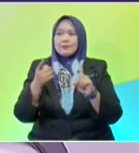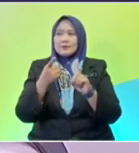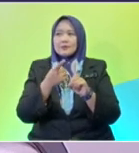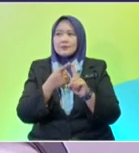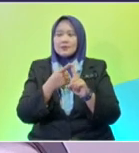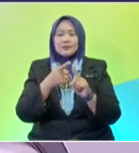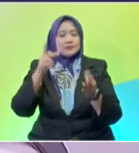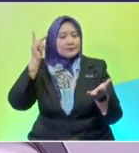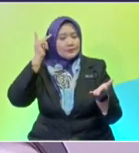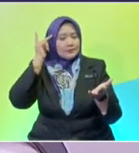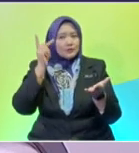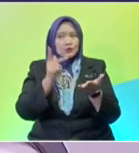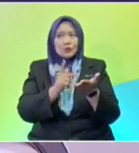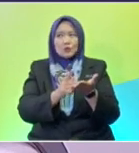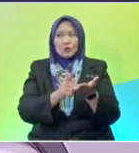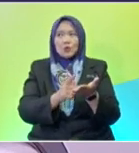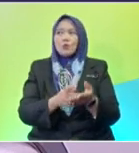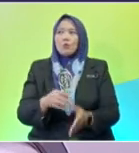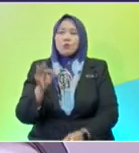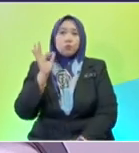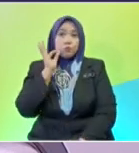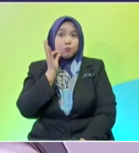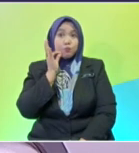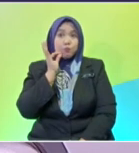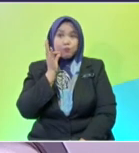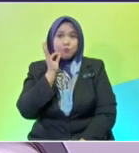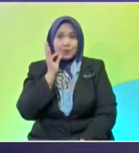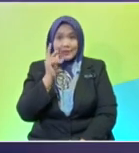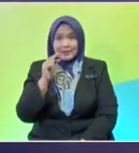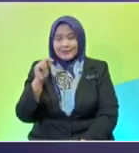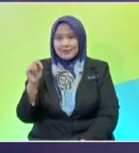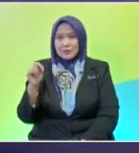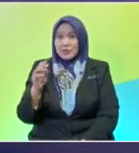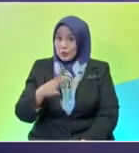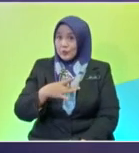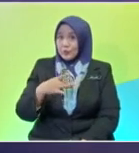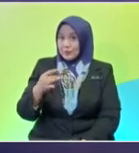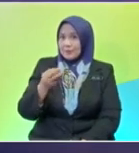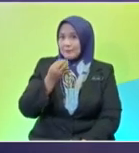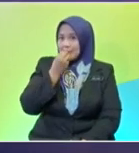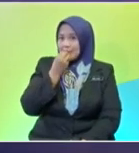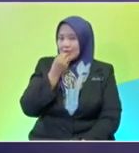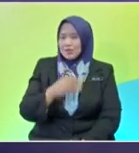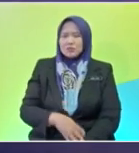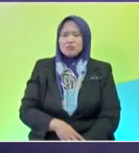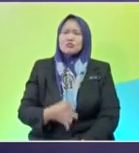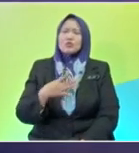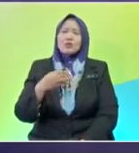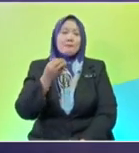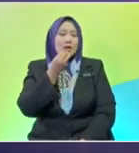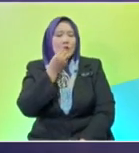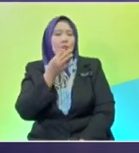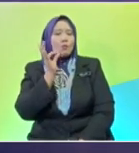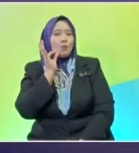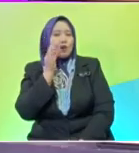kecilkan buah-buahan dia suka makan buah-buahan toh suka dia suka makan buah apel kalau dia